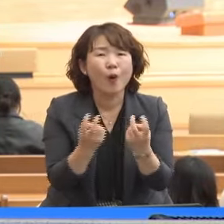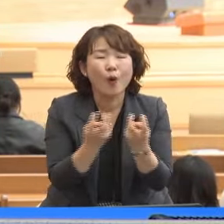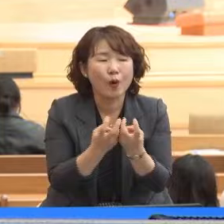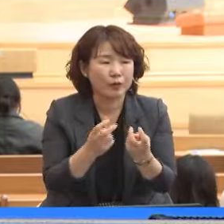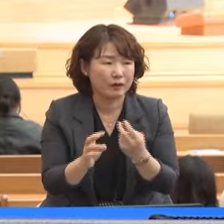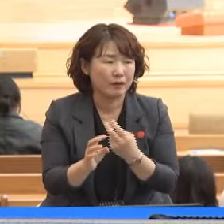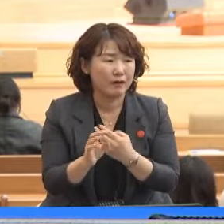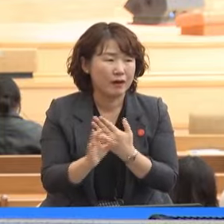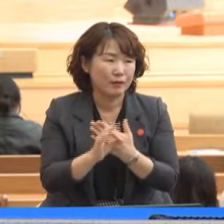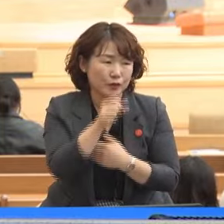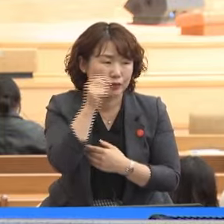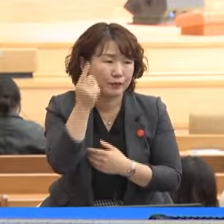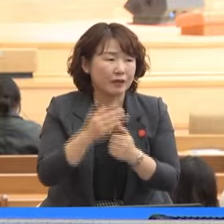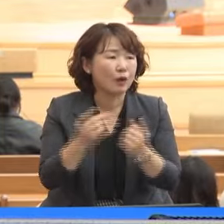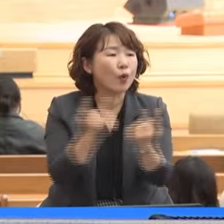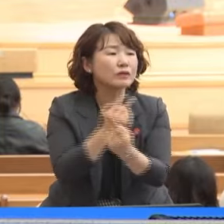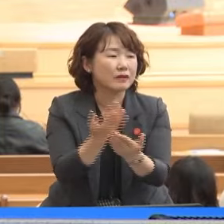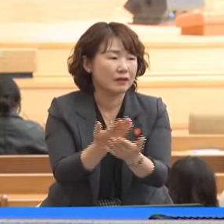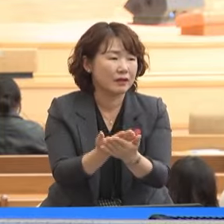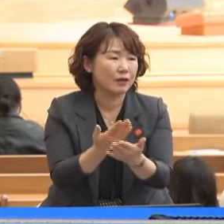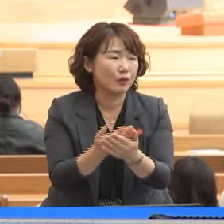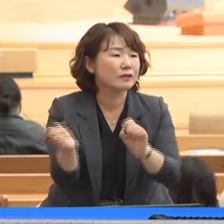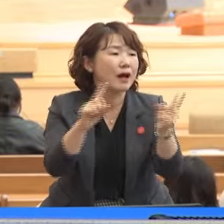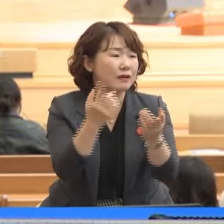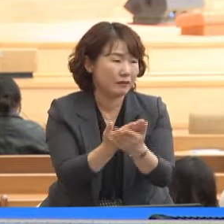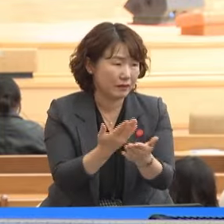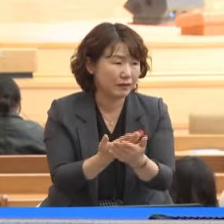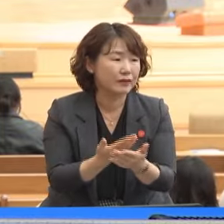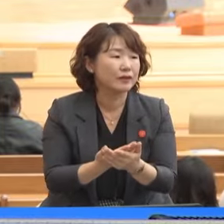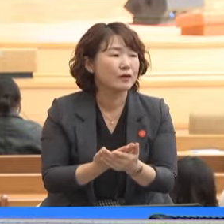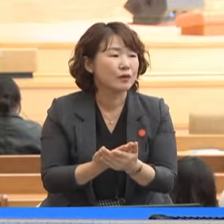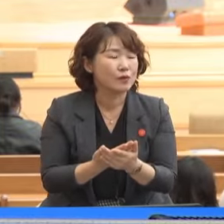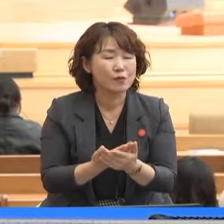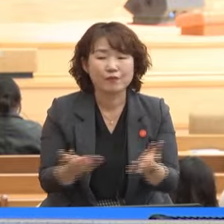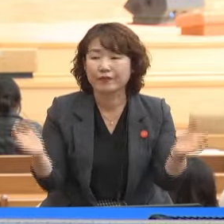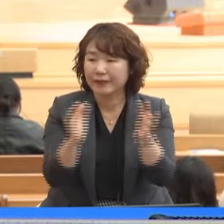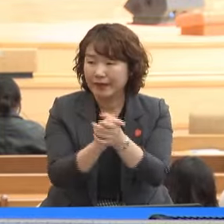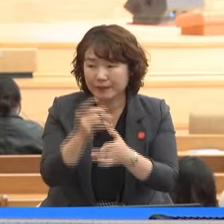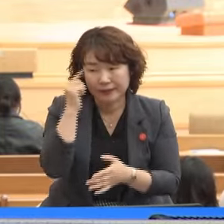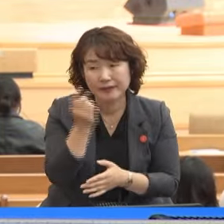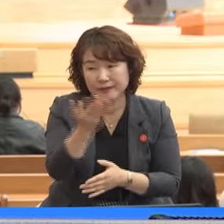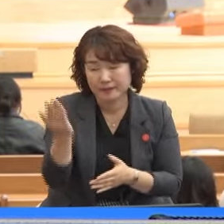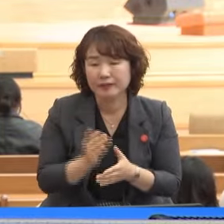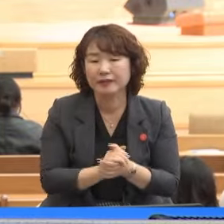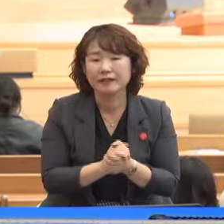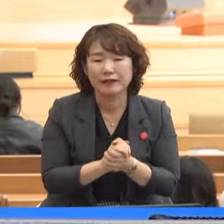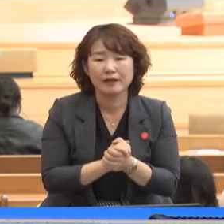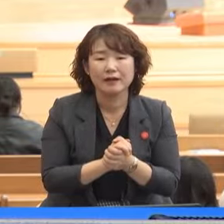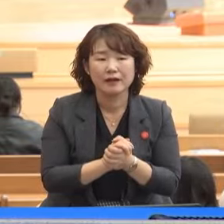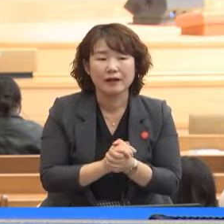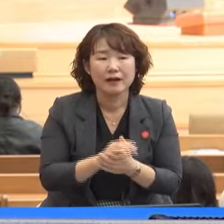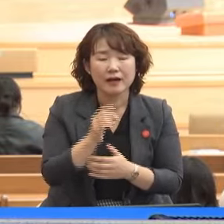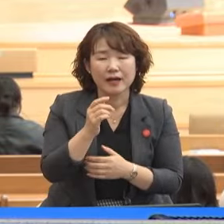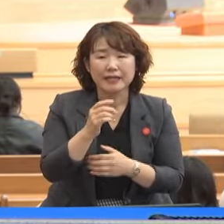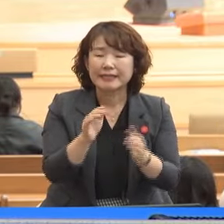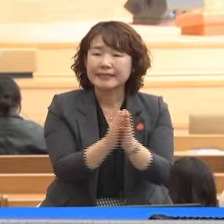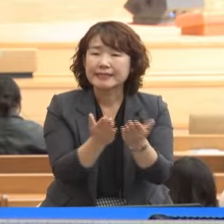좋겠습니까? 고쳐달라고, 살려달라고. 아멘이십니까? 아멘. 여러분 기도라는